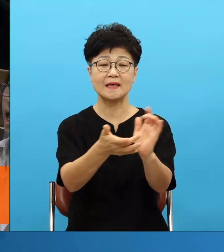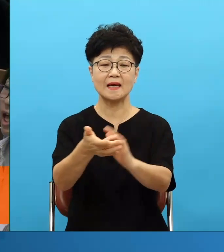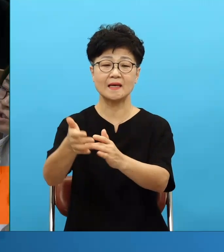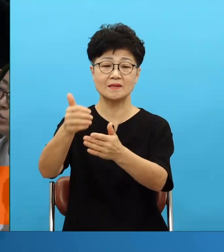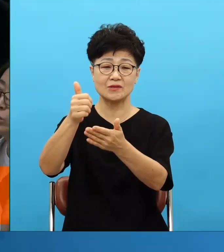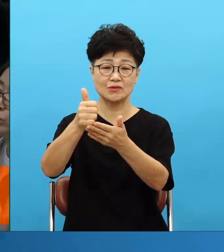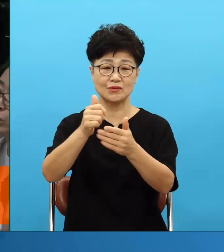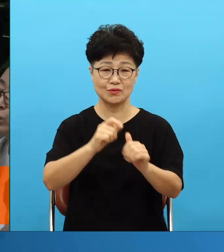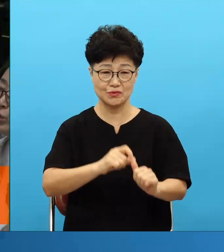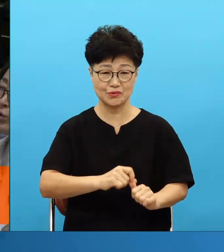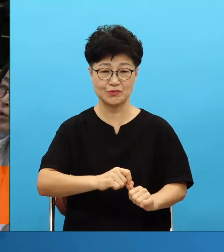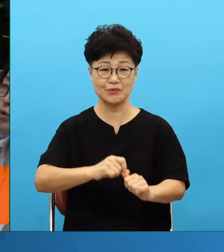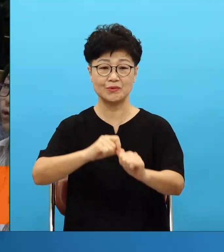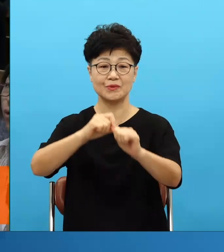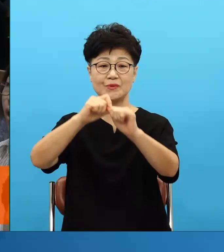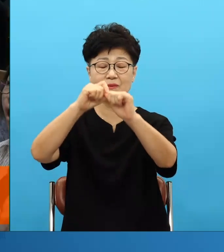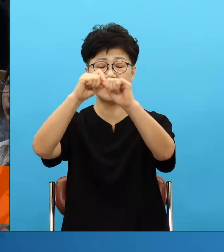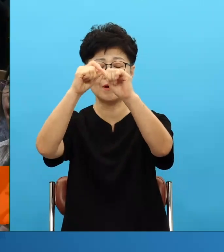예수